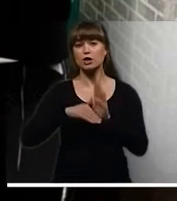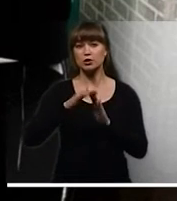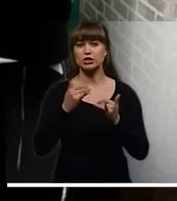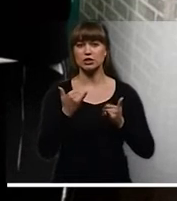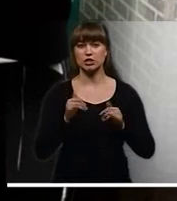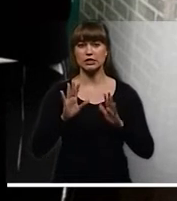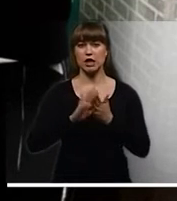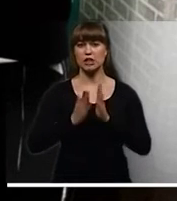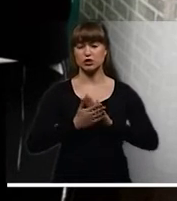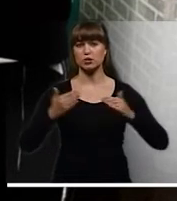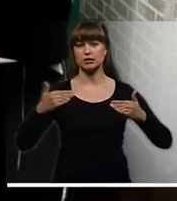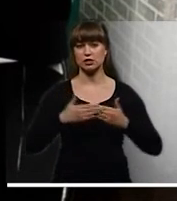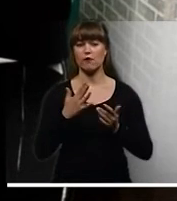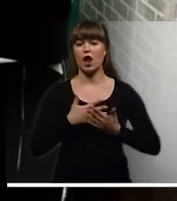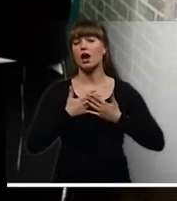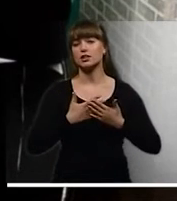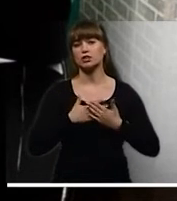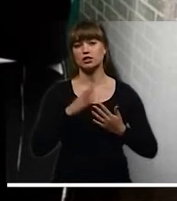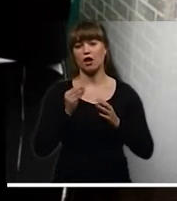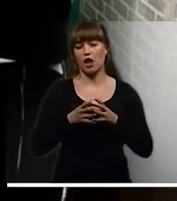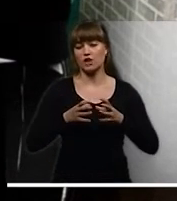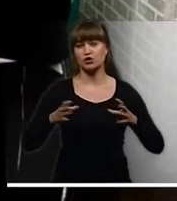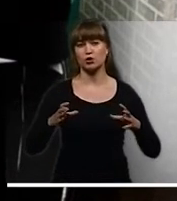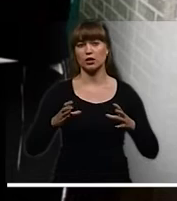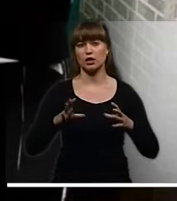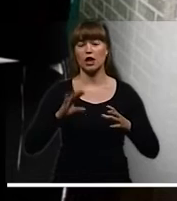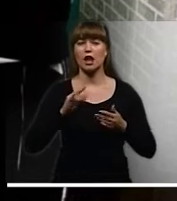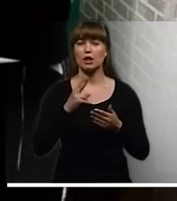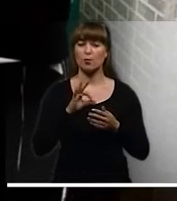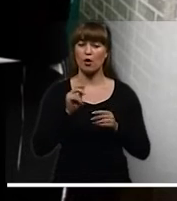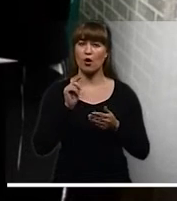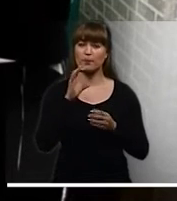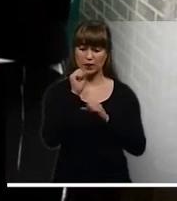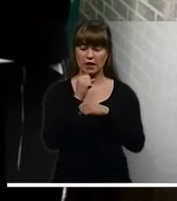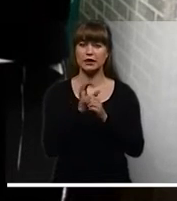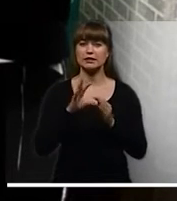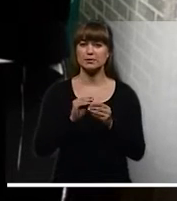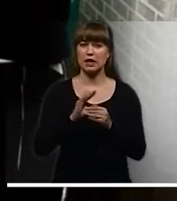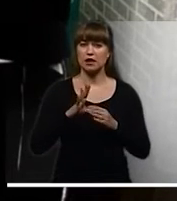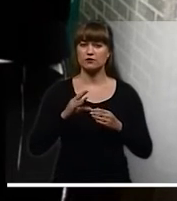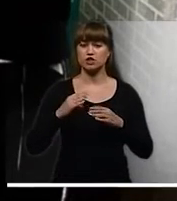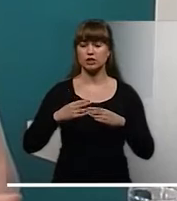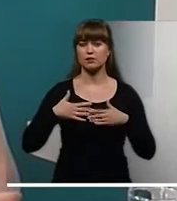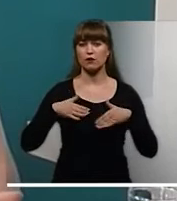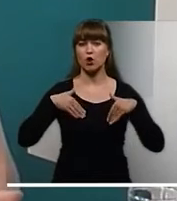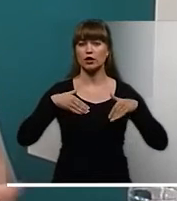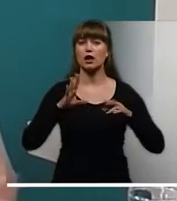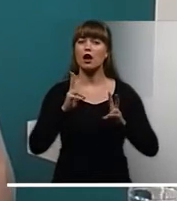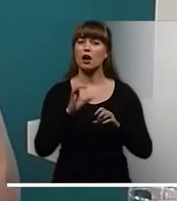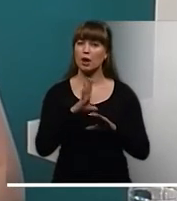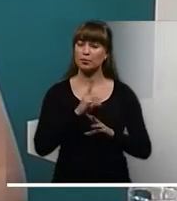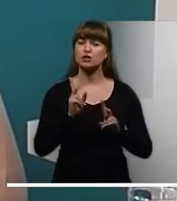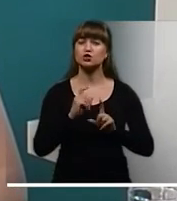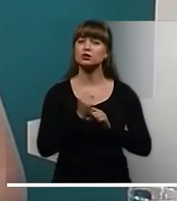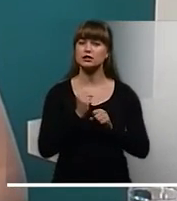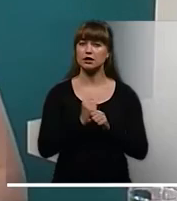лучше. Сейчас ситуация та же самая. Отдышка, отеки и по анализам скапливается жидкость в легких. Как ему быть? Что ему